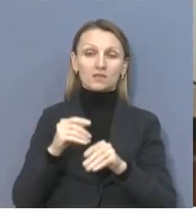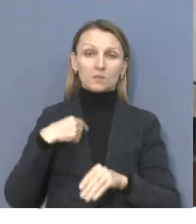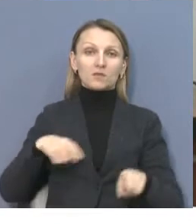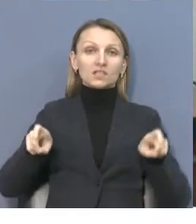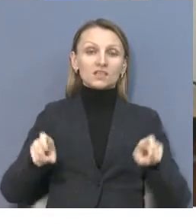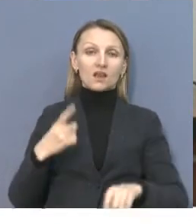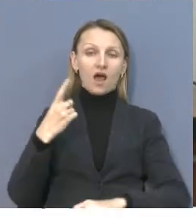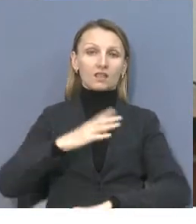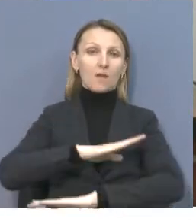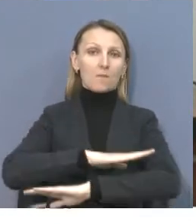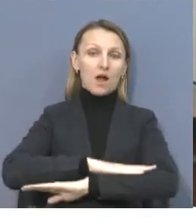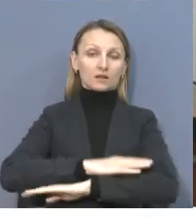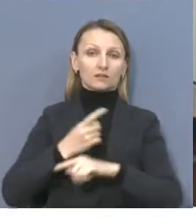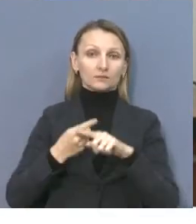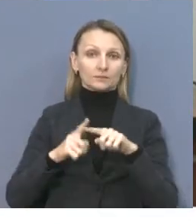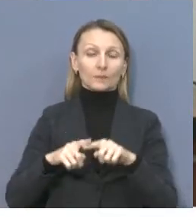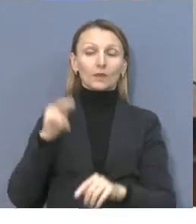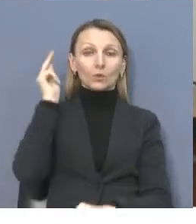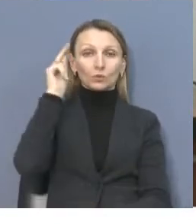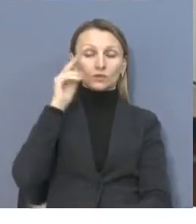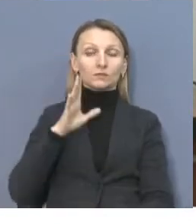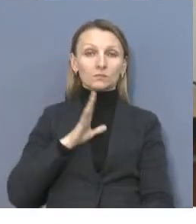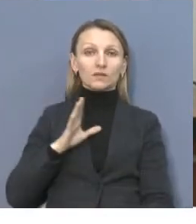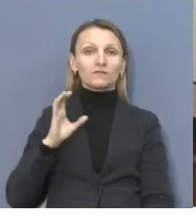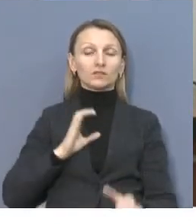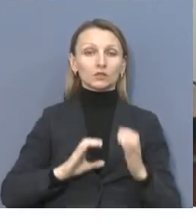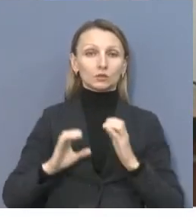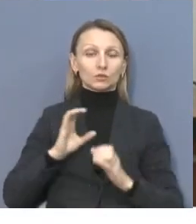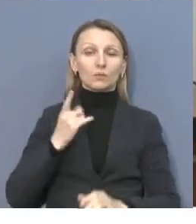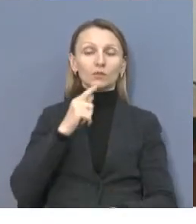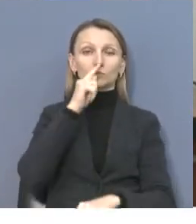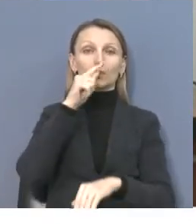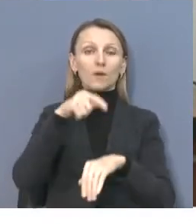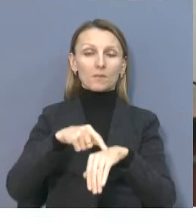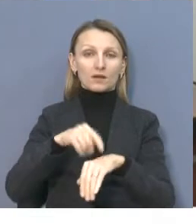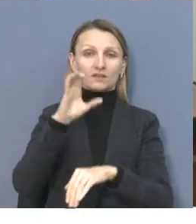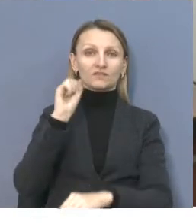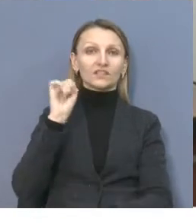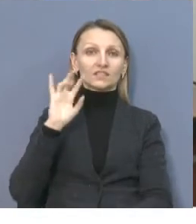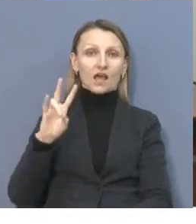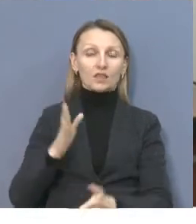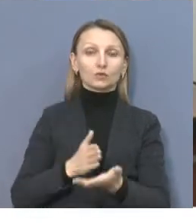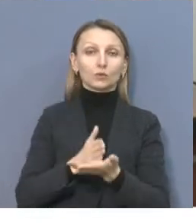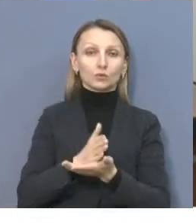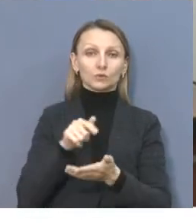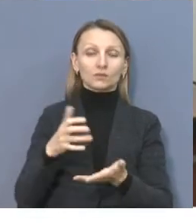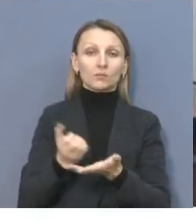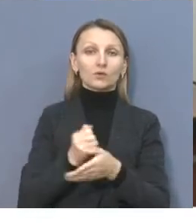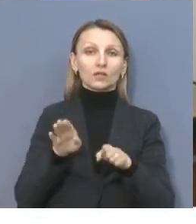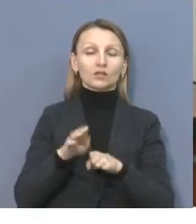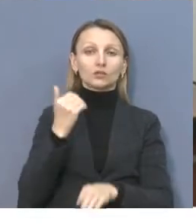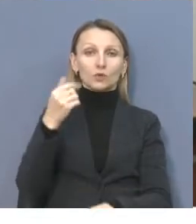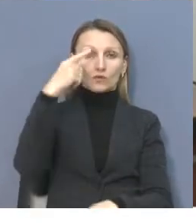вместе учились she said we study но почему попали в санитарную службу здесь получилось так что его старший брат